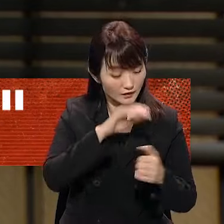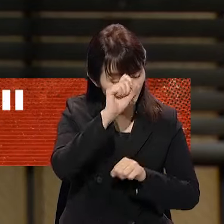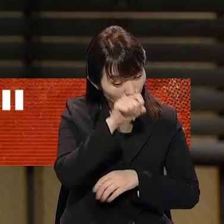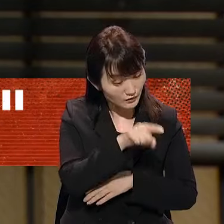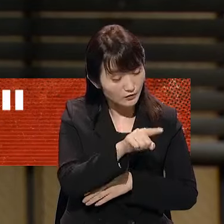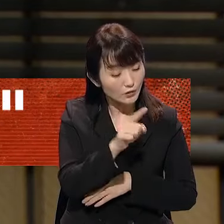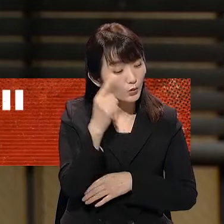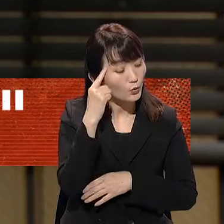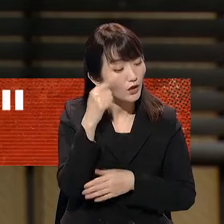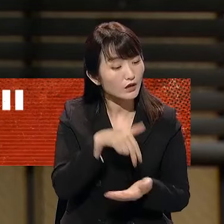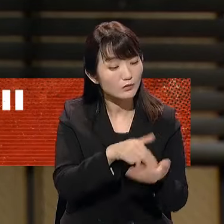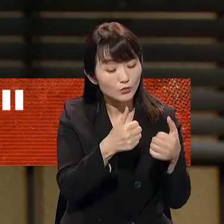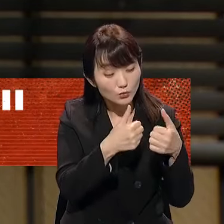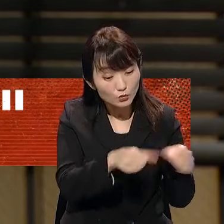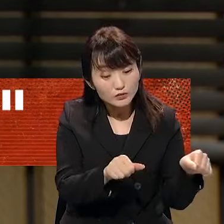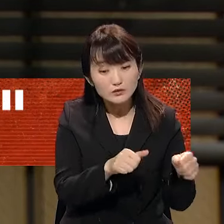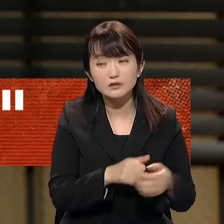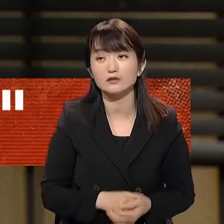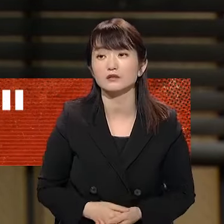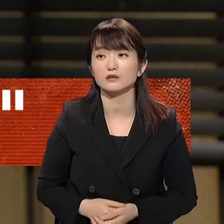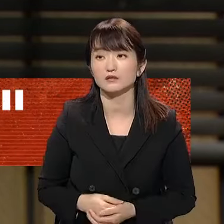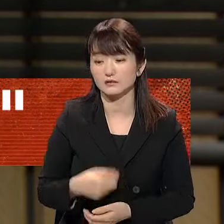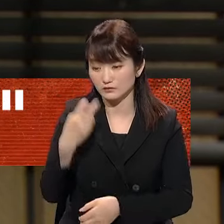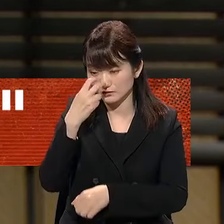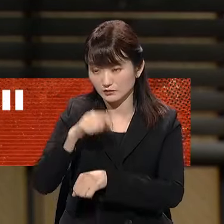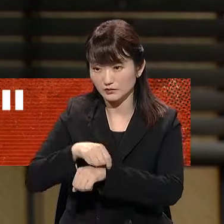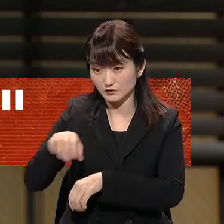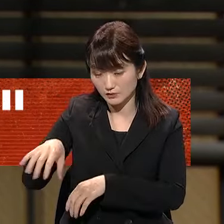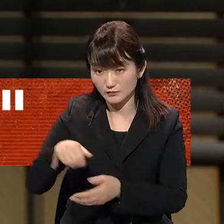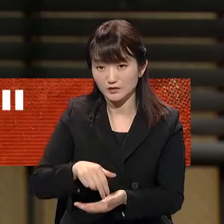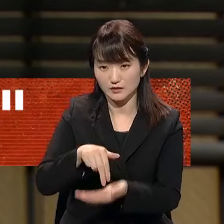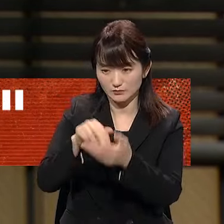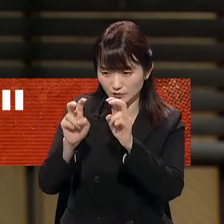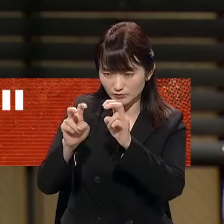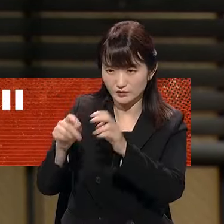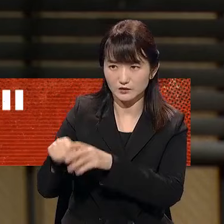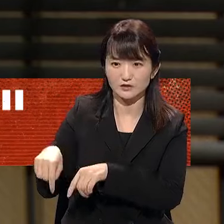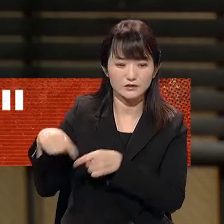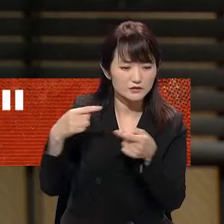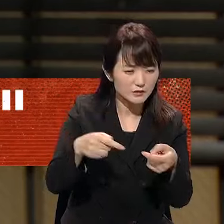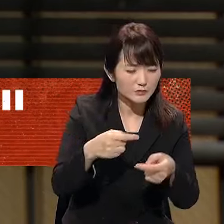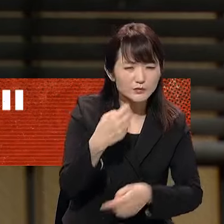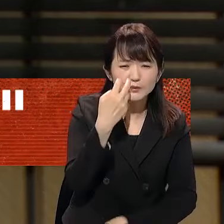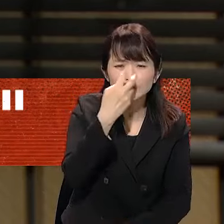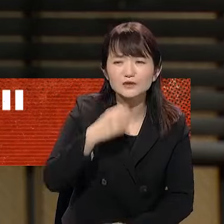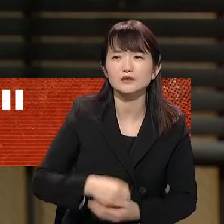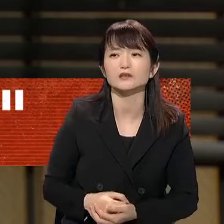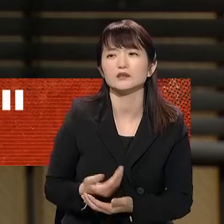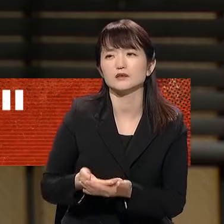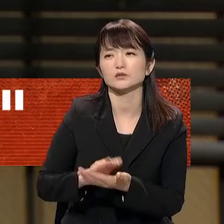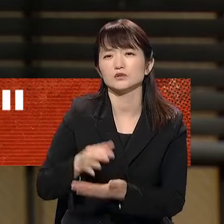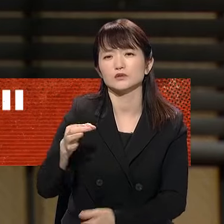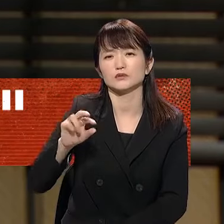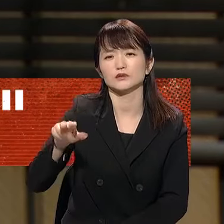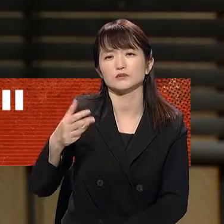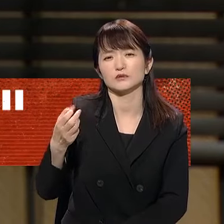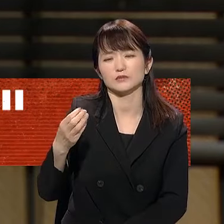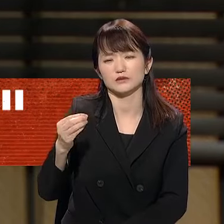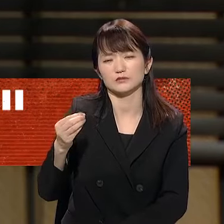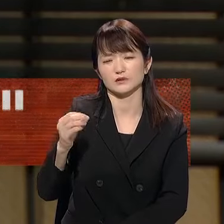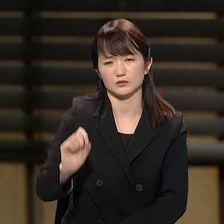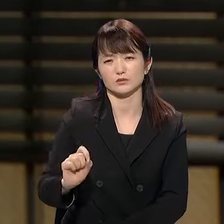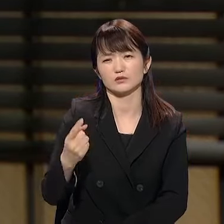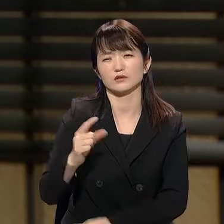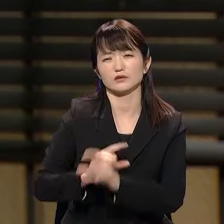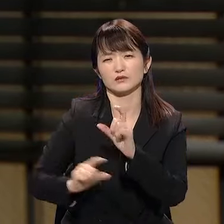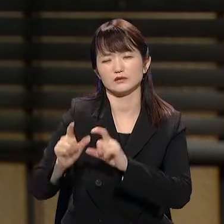이제 관리사무소 측 아마 이거 하려면 엘리베이터 업체 측까지 나와서 해야 될 텐데이 780만 원 때문에 또 일이 굉장히 커질 것 같기도 하네요